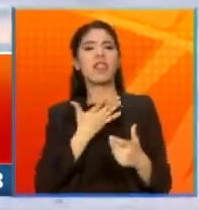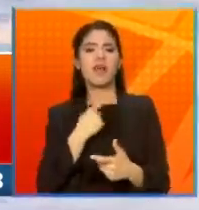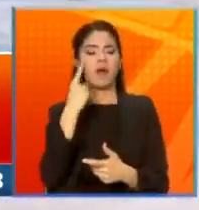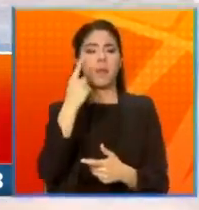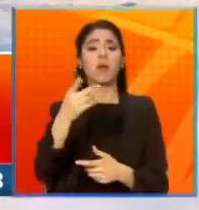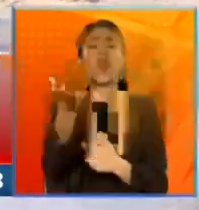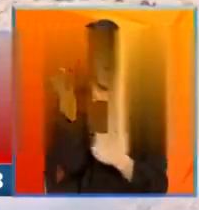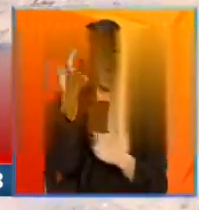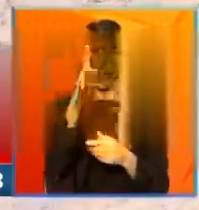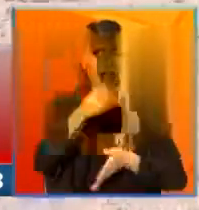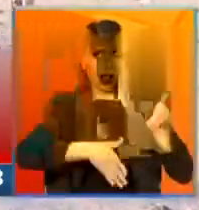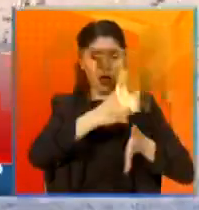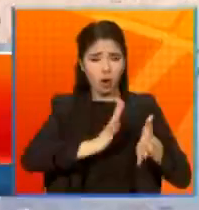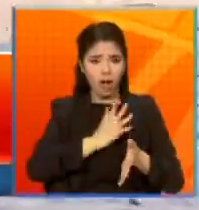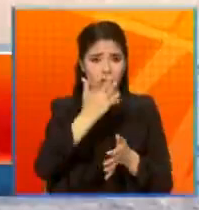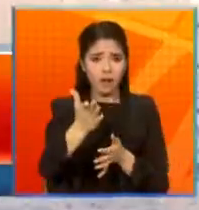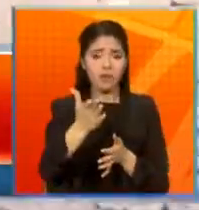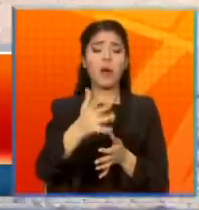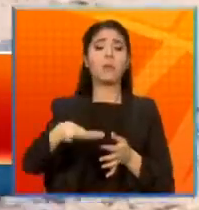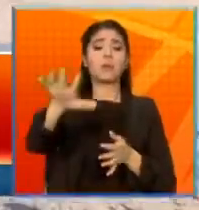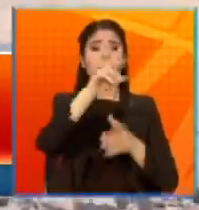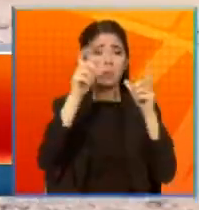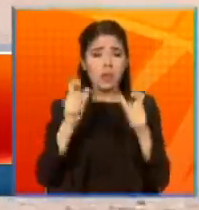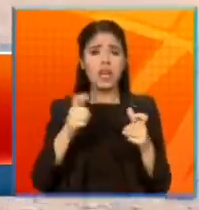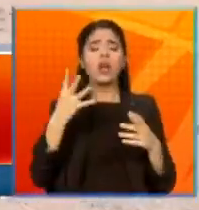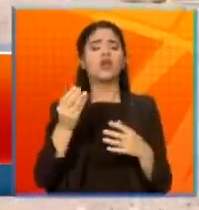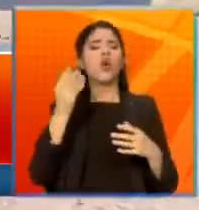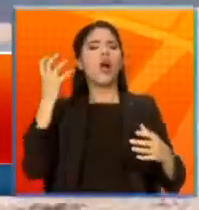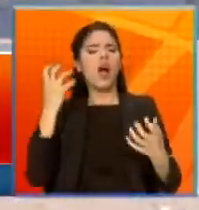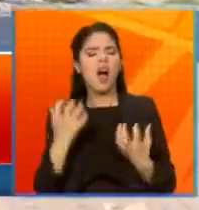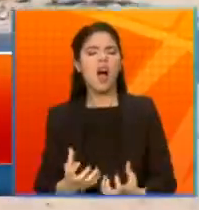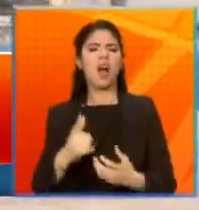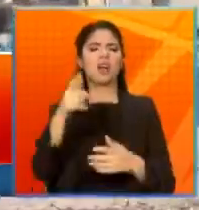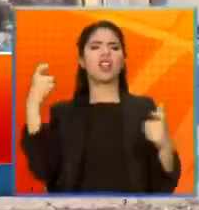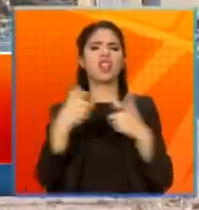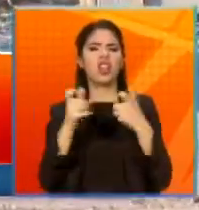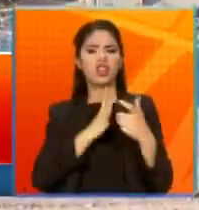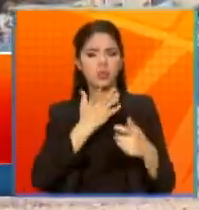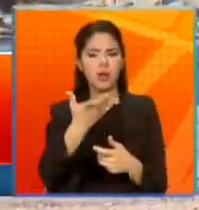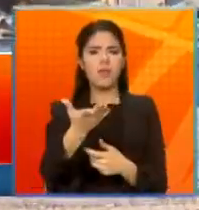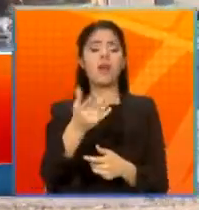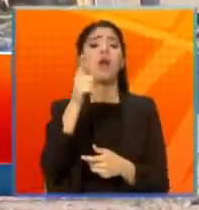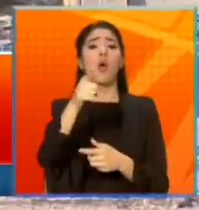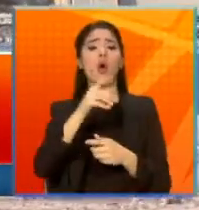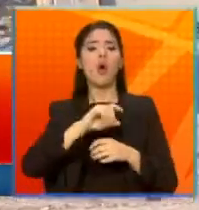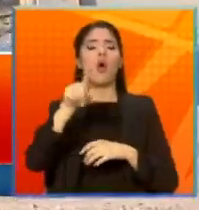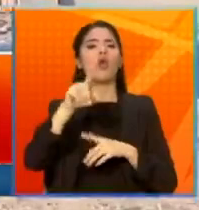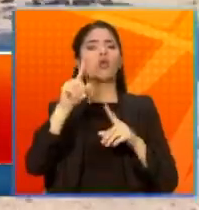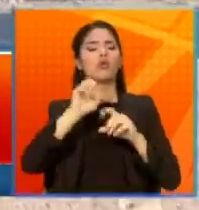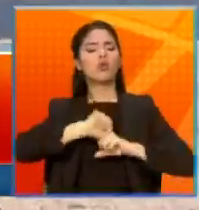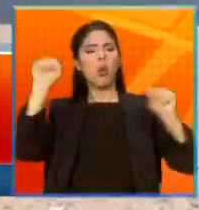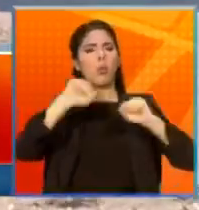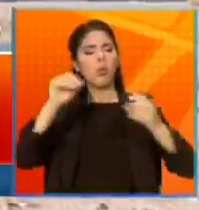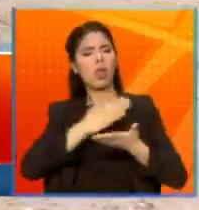bir sokak görüyorsunuz. Neredeyse her yerde o yoğun çatışmaların izi var. Zaman zaman da yine top atışları